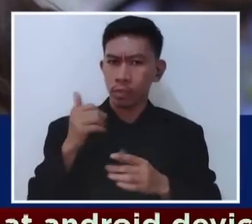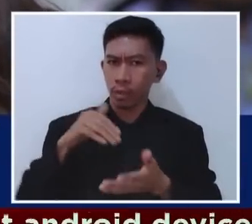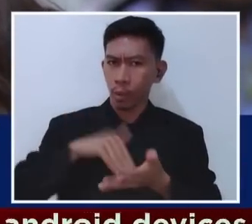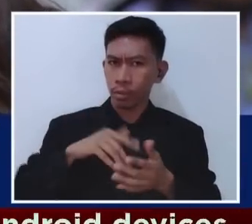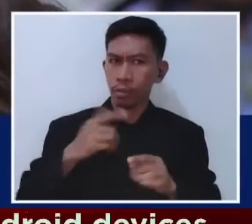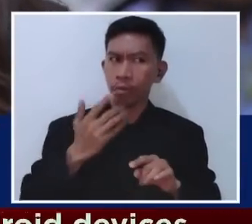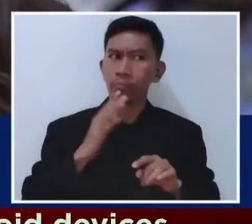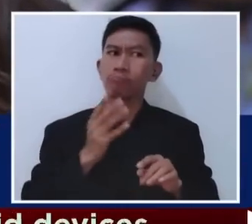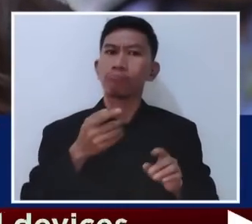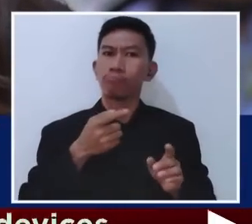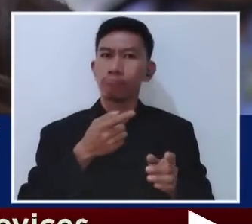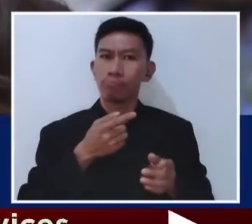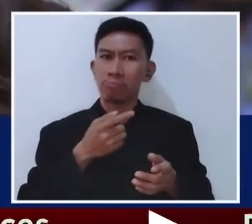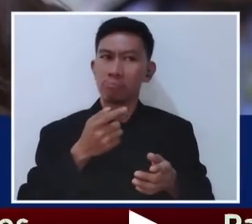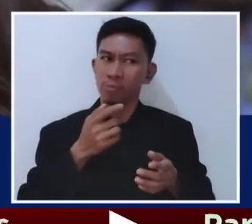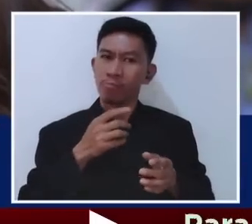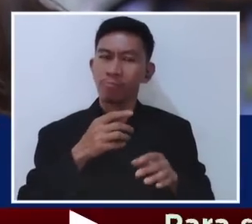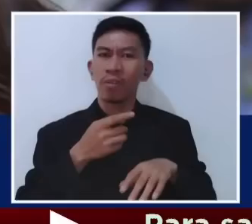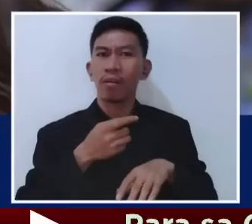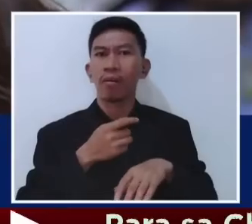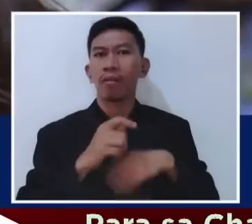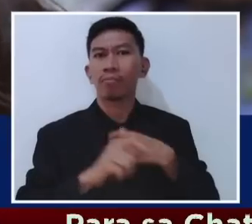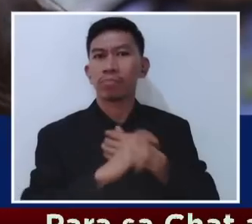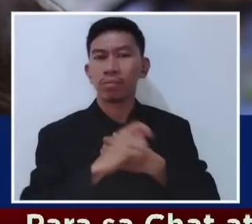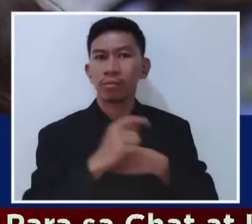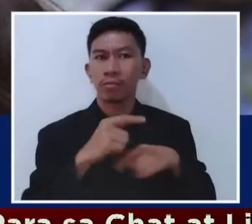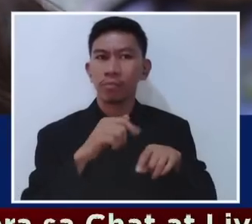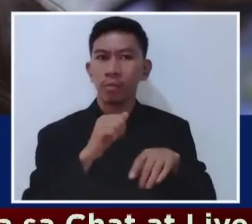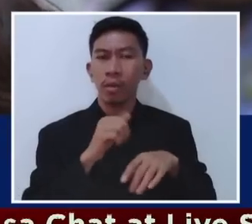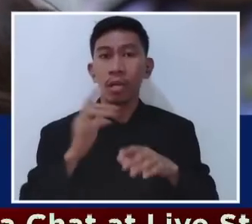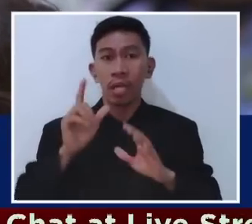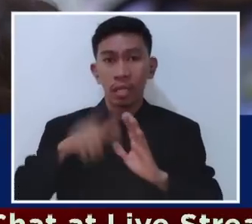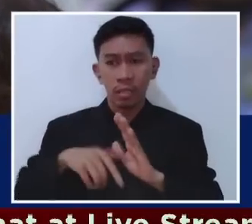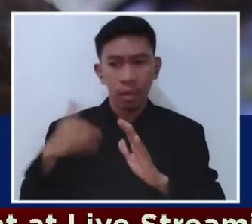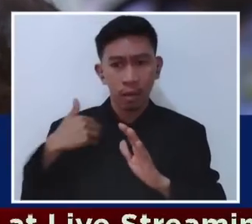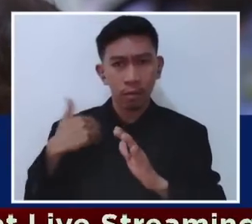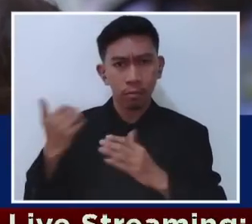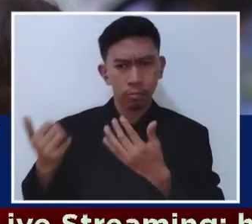service sa bahay. Ako yung naka-receive. Paglabas ko, sabi nila,